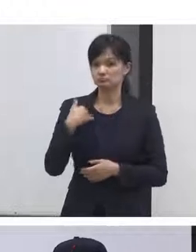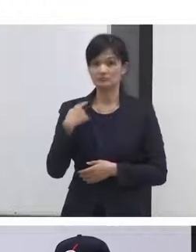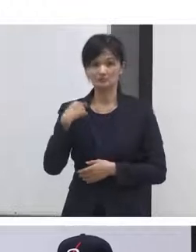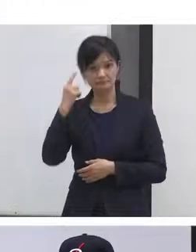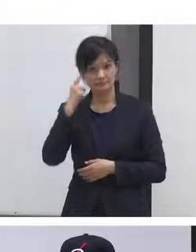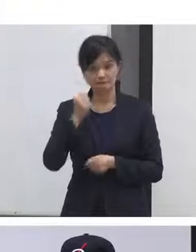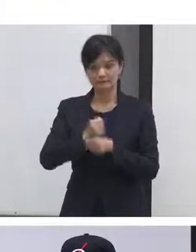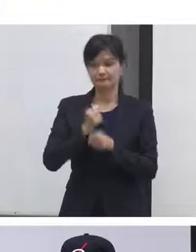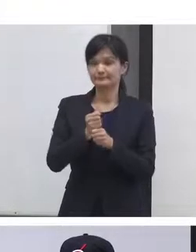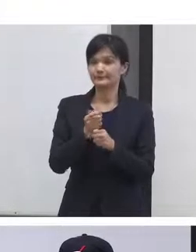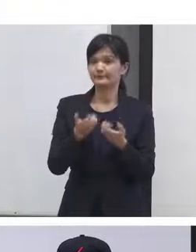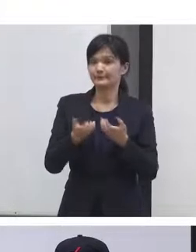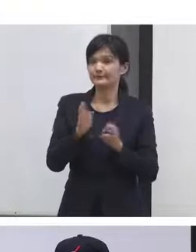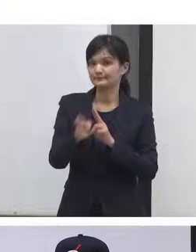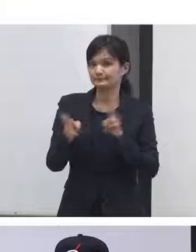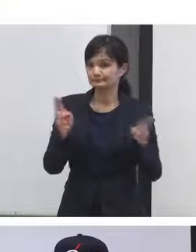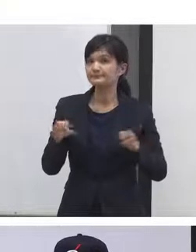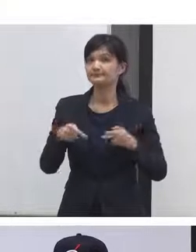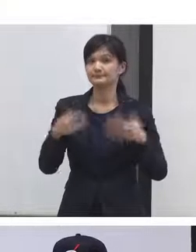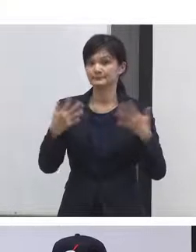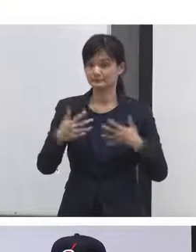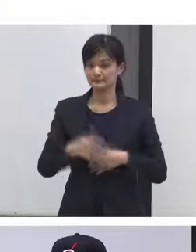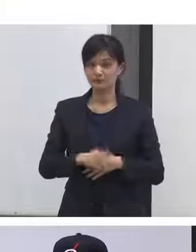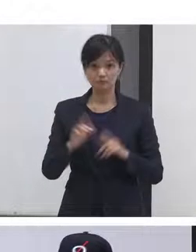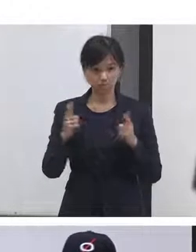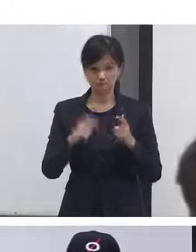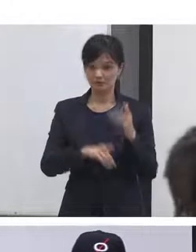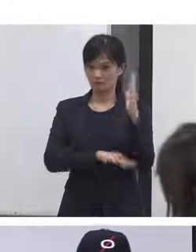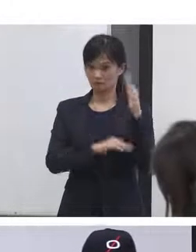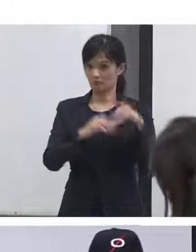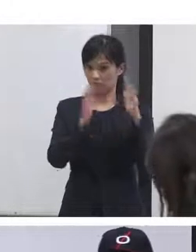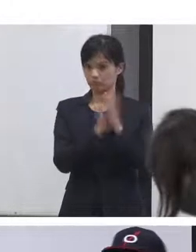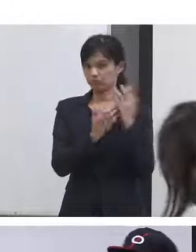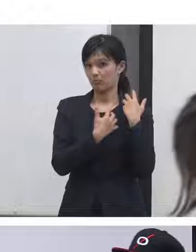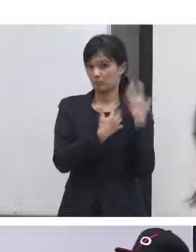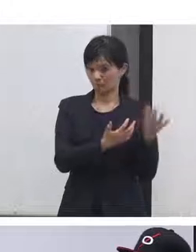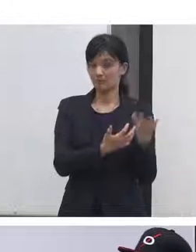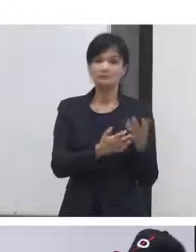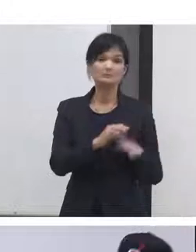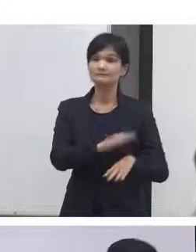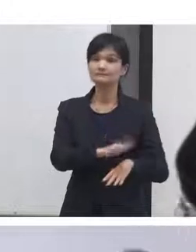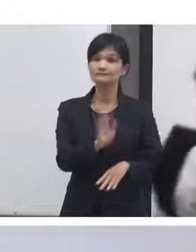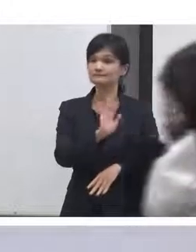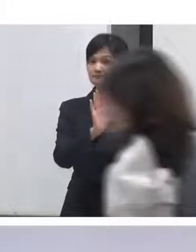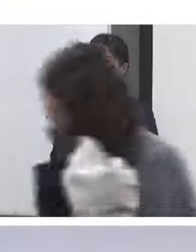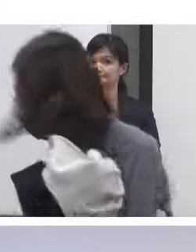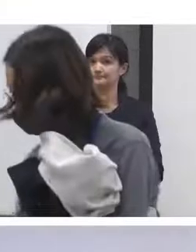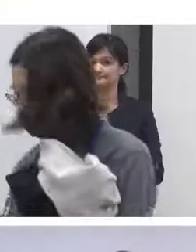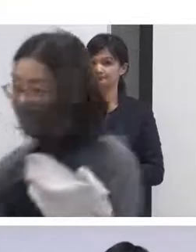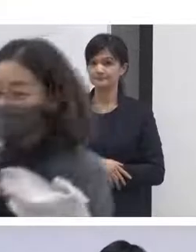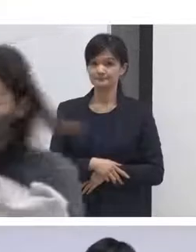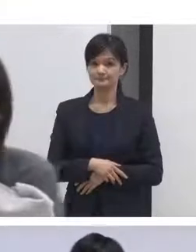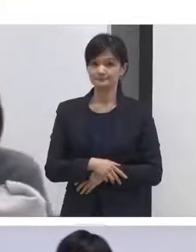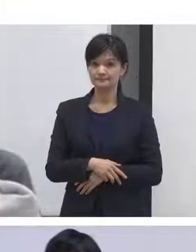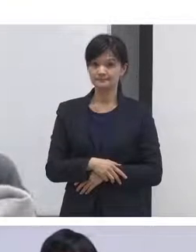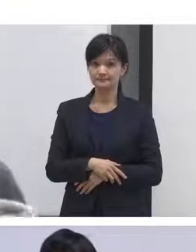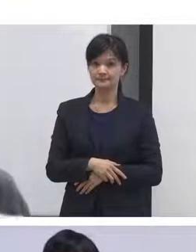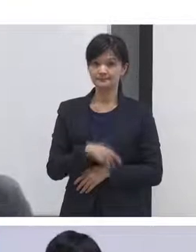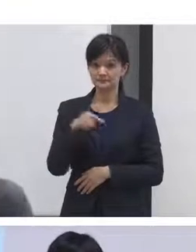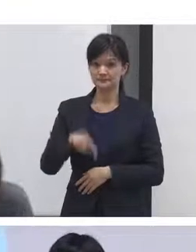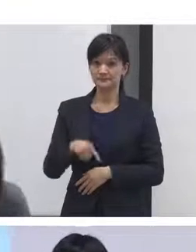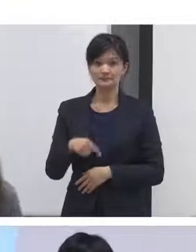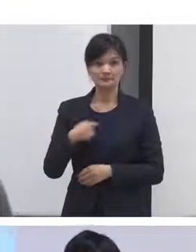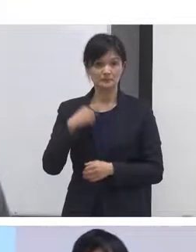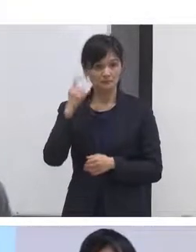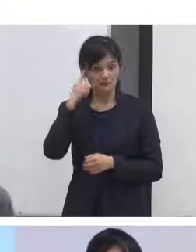分工，我们应该要有清楚的分工，而不是让政府做所有的事情。 关于这一题，我自己对我有一个